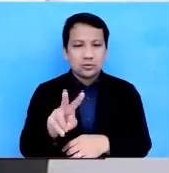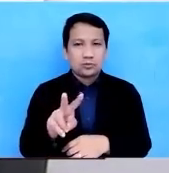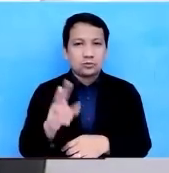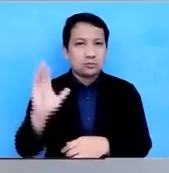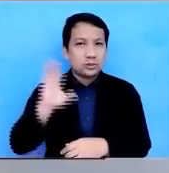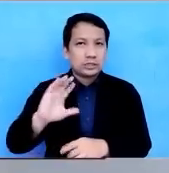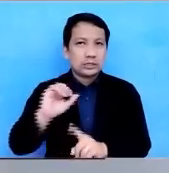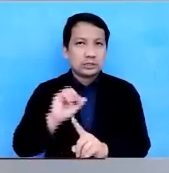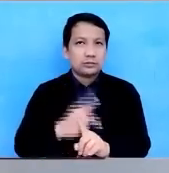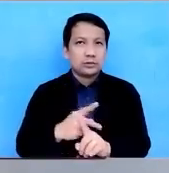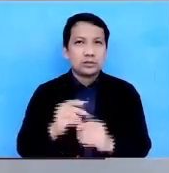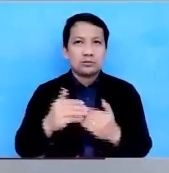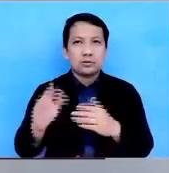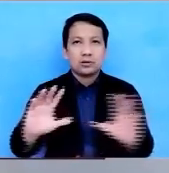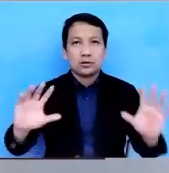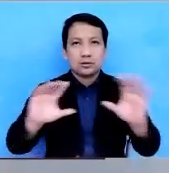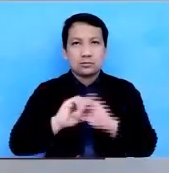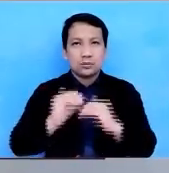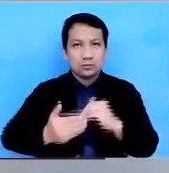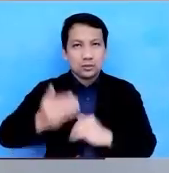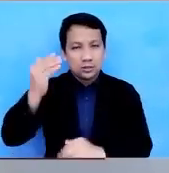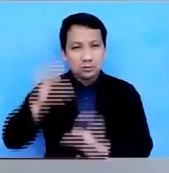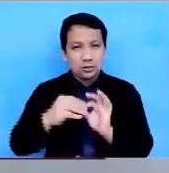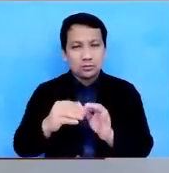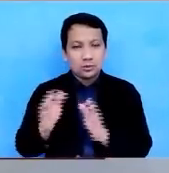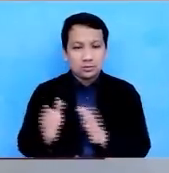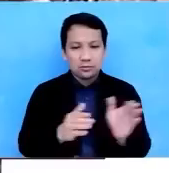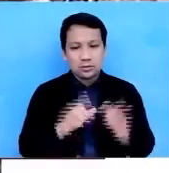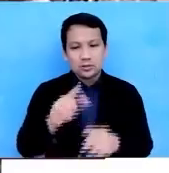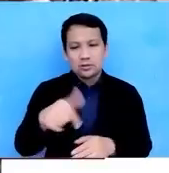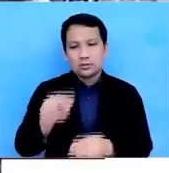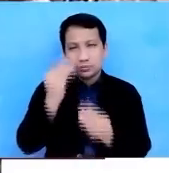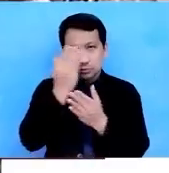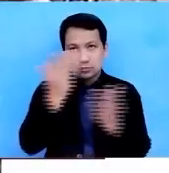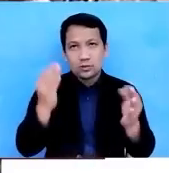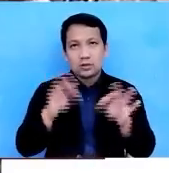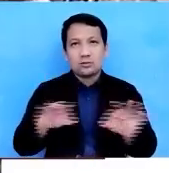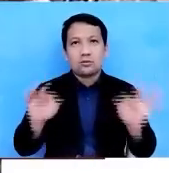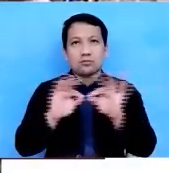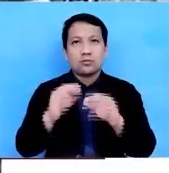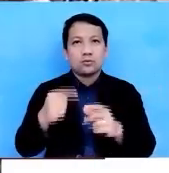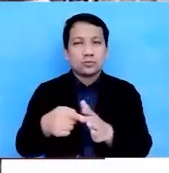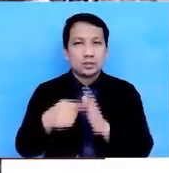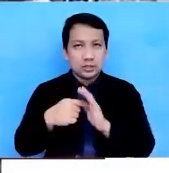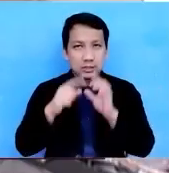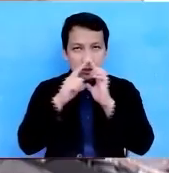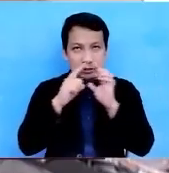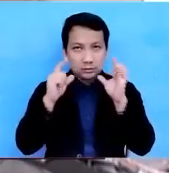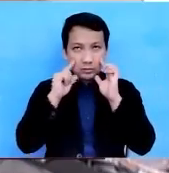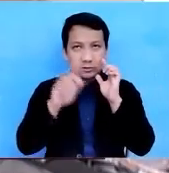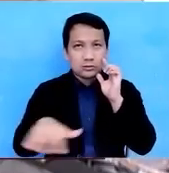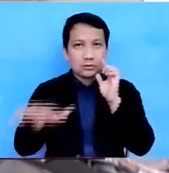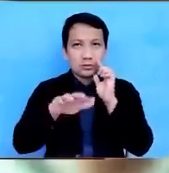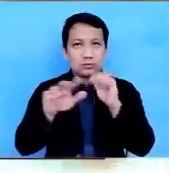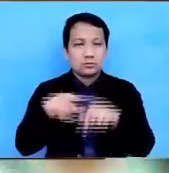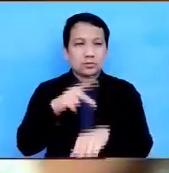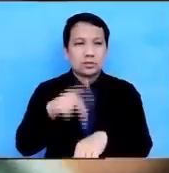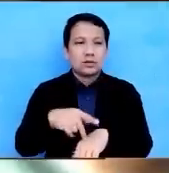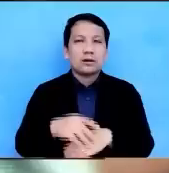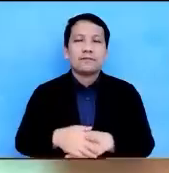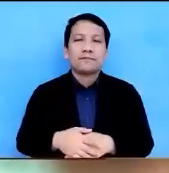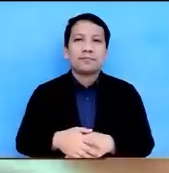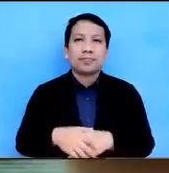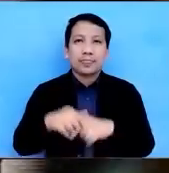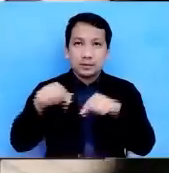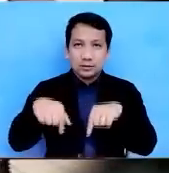Abril. Dahil sa pagtasa mga kaso, pinaplano ng LGU na magpatupad ng mandatory face mask sa buong lungsod. Dito naman sa